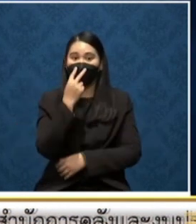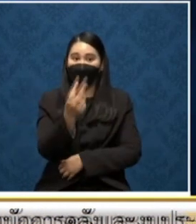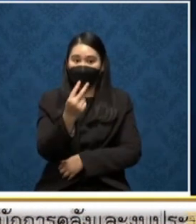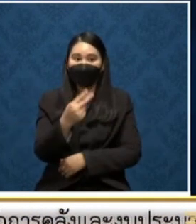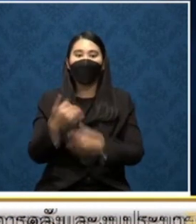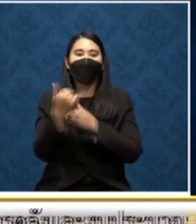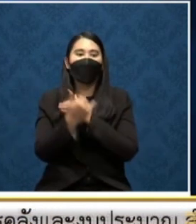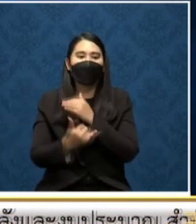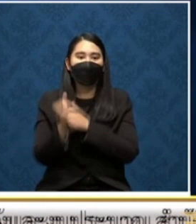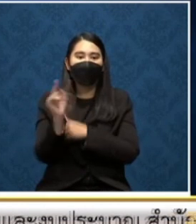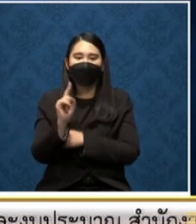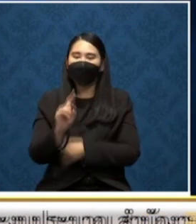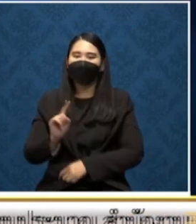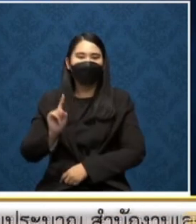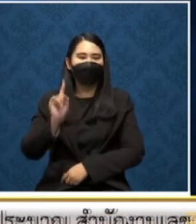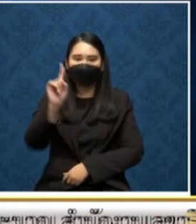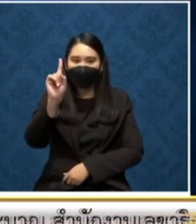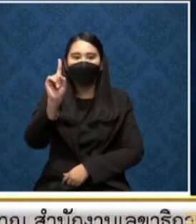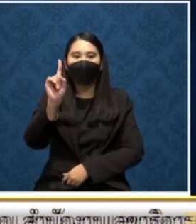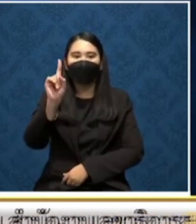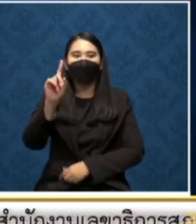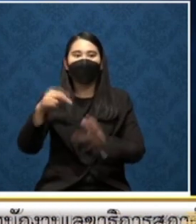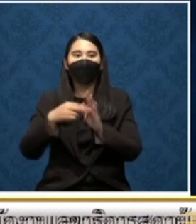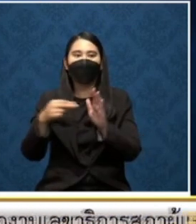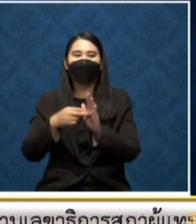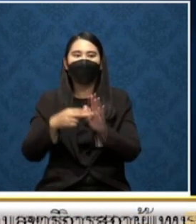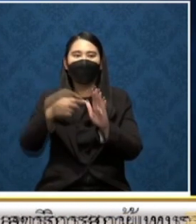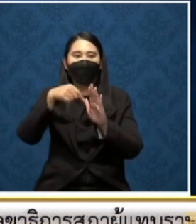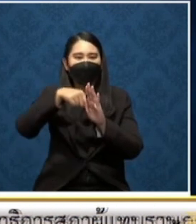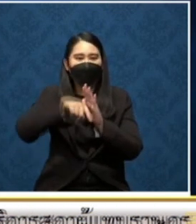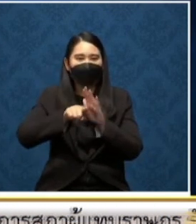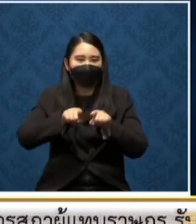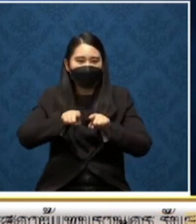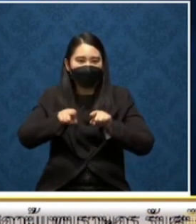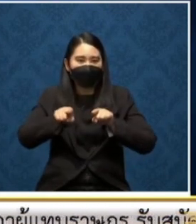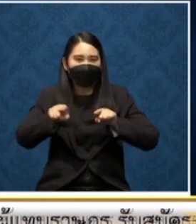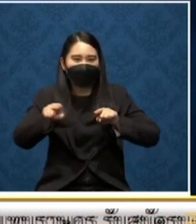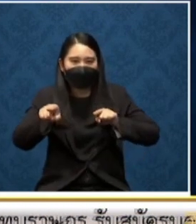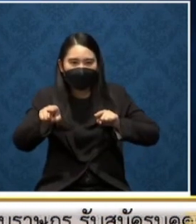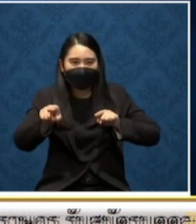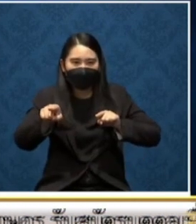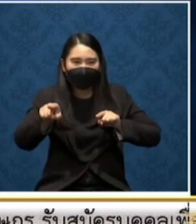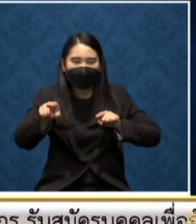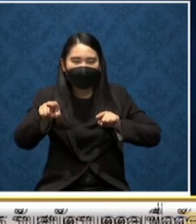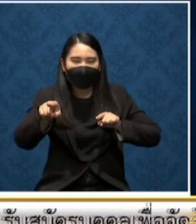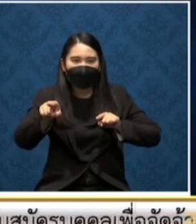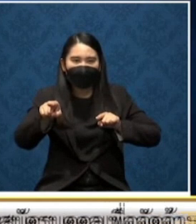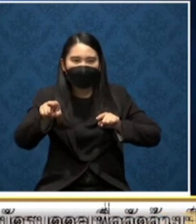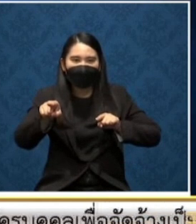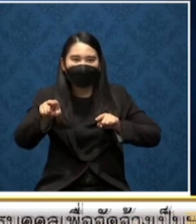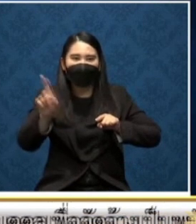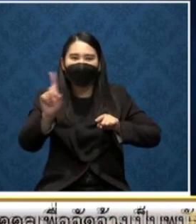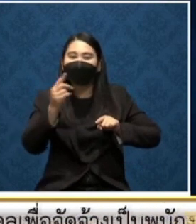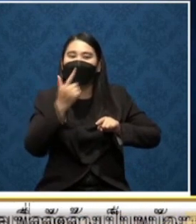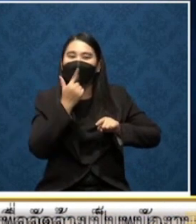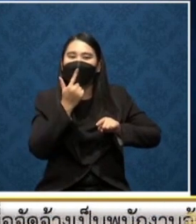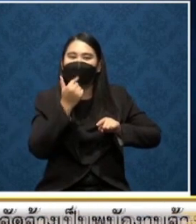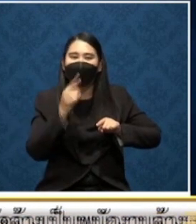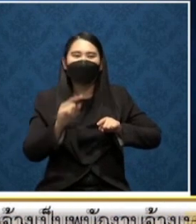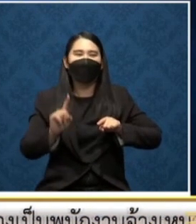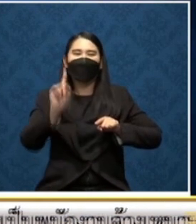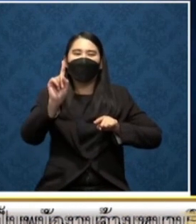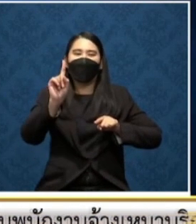ทำงานมาหลายเดือนนะครับเขาออกแบบมาเพื่อมันง่ายที่สุดแต่สาระสำคัญก็คือตอบโจทย์พี่ยุคนดูแลสุขภาพความ